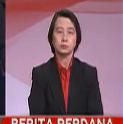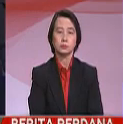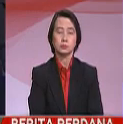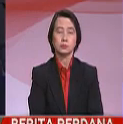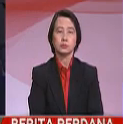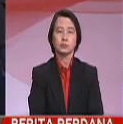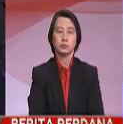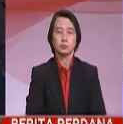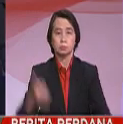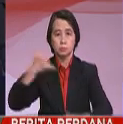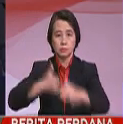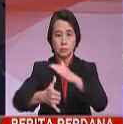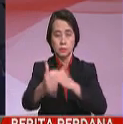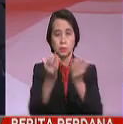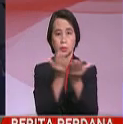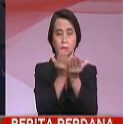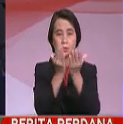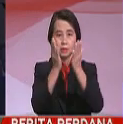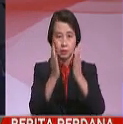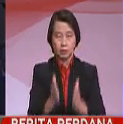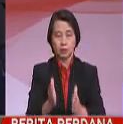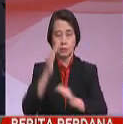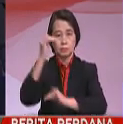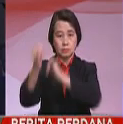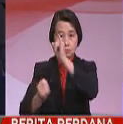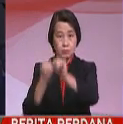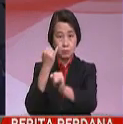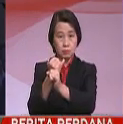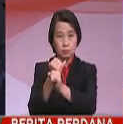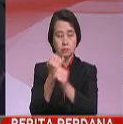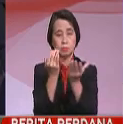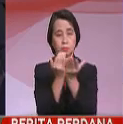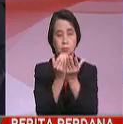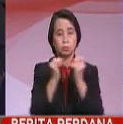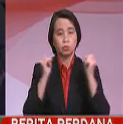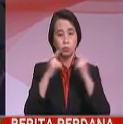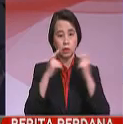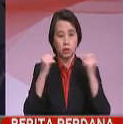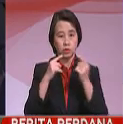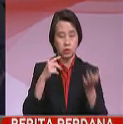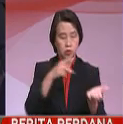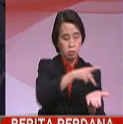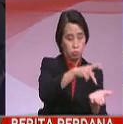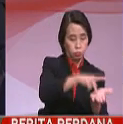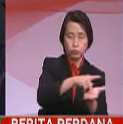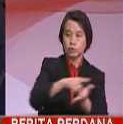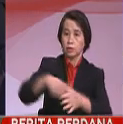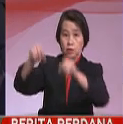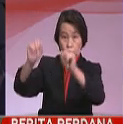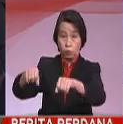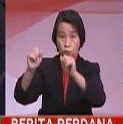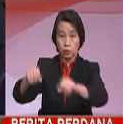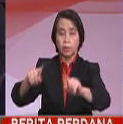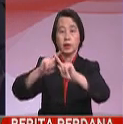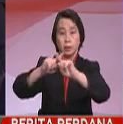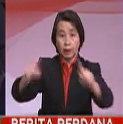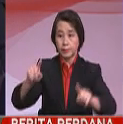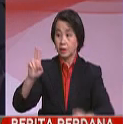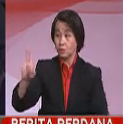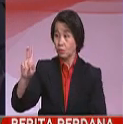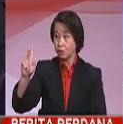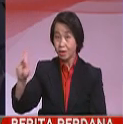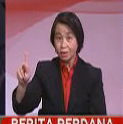Dalam pada itu, kemasukan pelajar antarabangsa bagi institusi pendidikan swasta kategori pusat kini dibenar kecuali dari United